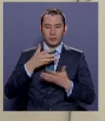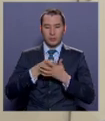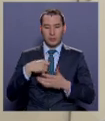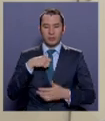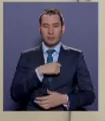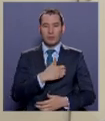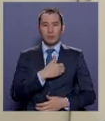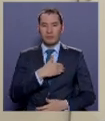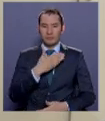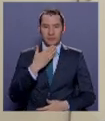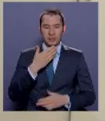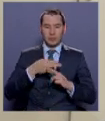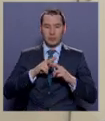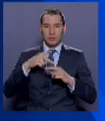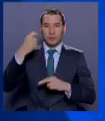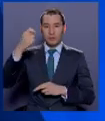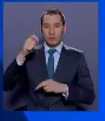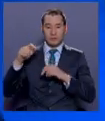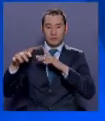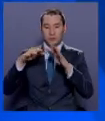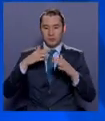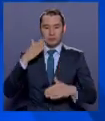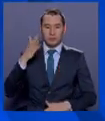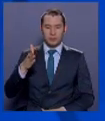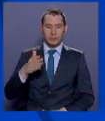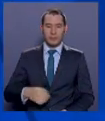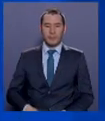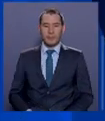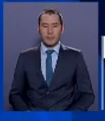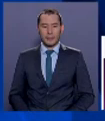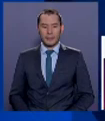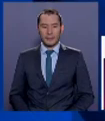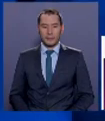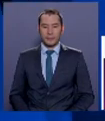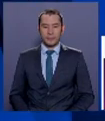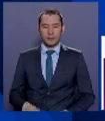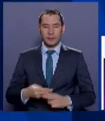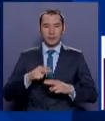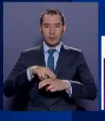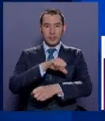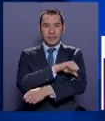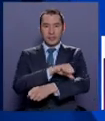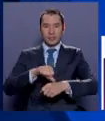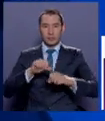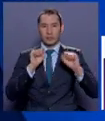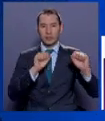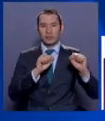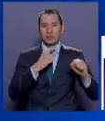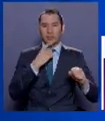onday soğus bolup jatkan jerge. Sırtkı şegaranı korgaudagı bizdiñ